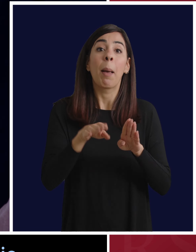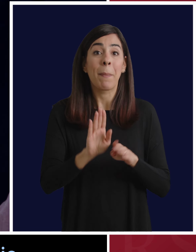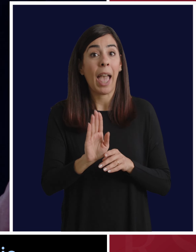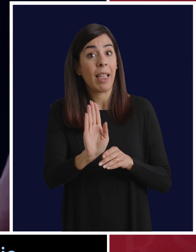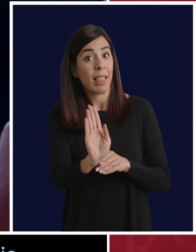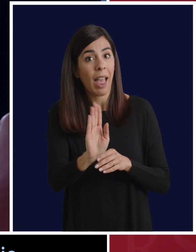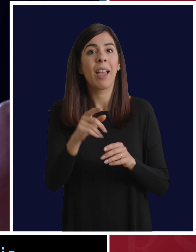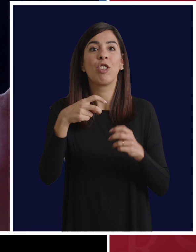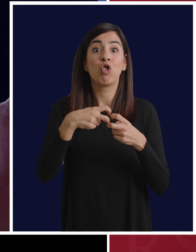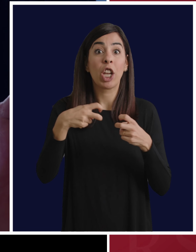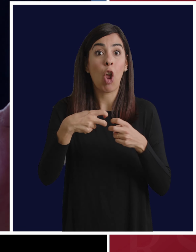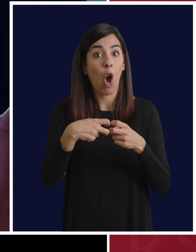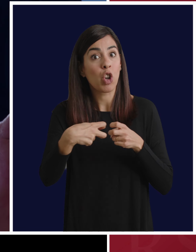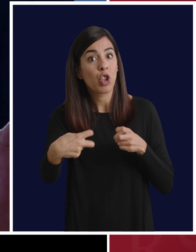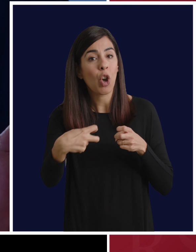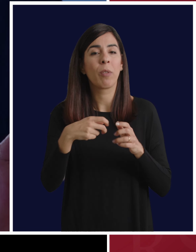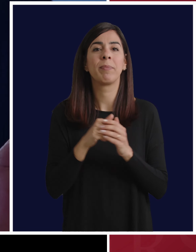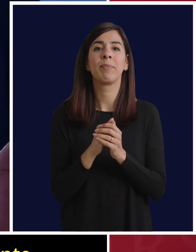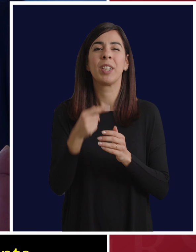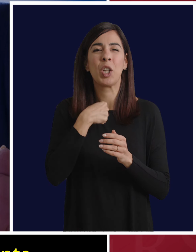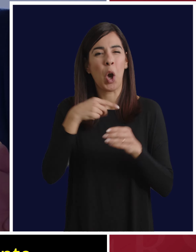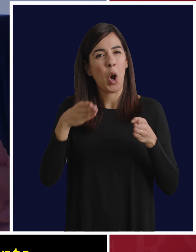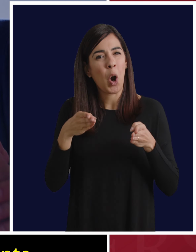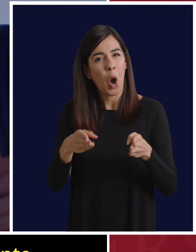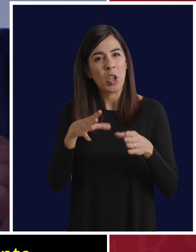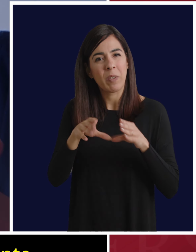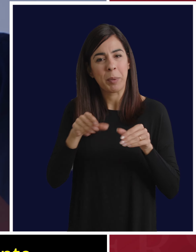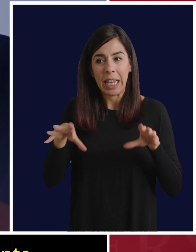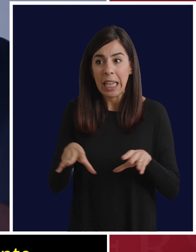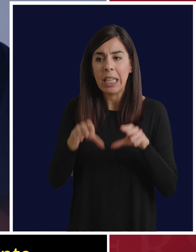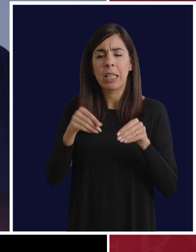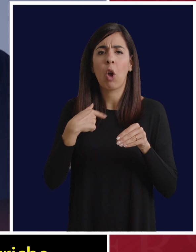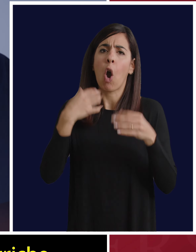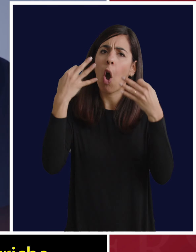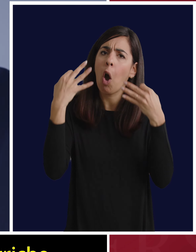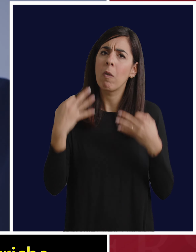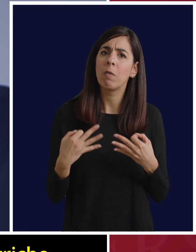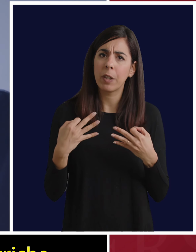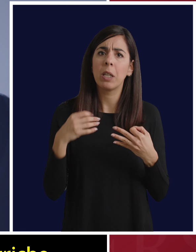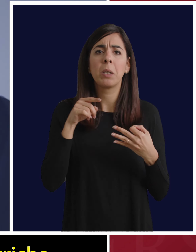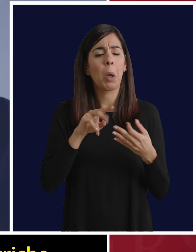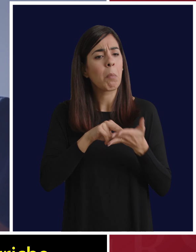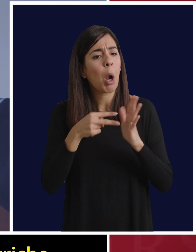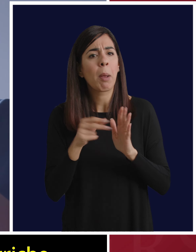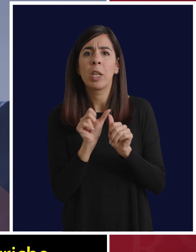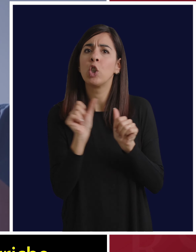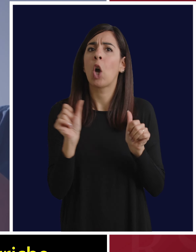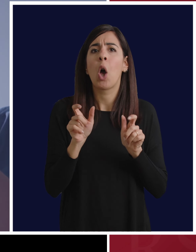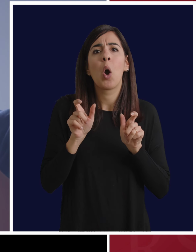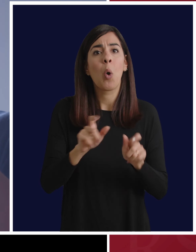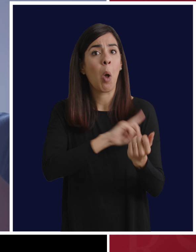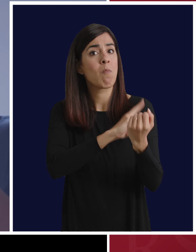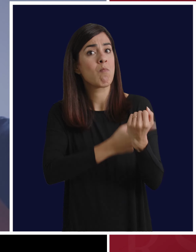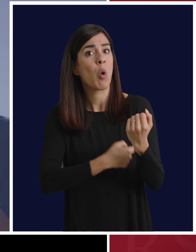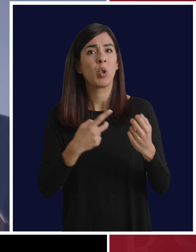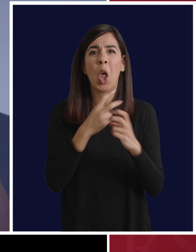stendiamo il ginocchio. Ho iniziato il corso di fisioterapia convinto del fatto che fosse principalmente inerente a problematiche muscoloscheletriche e